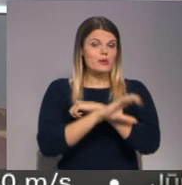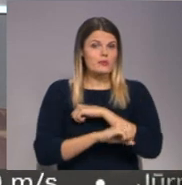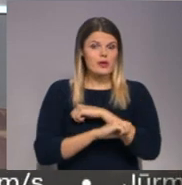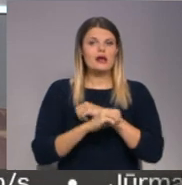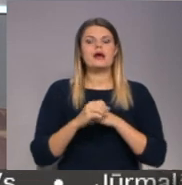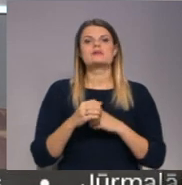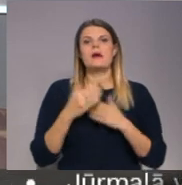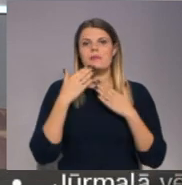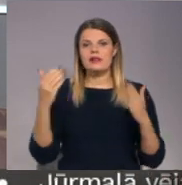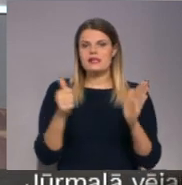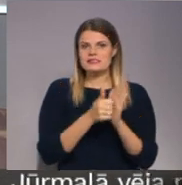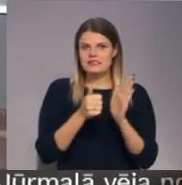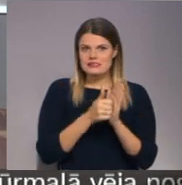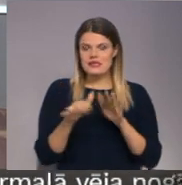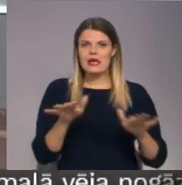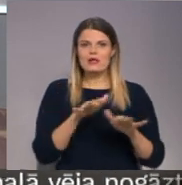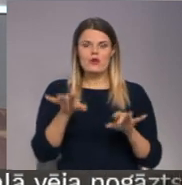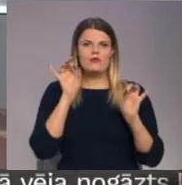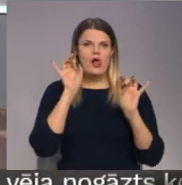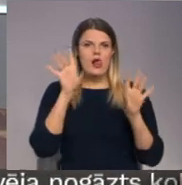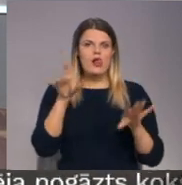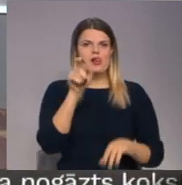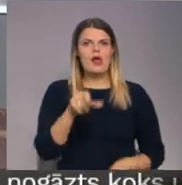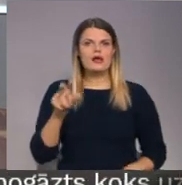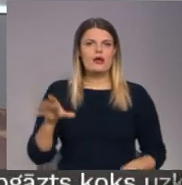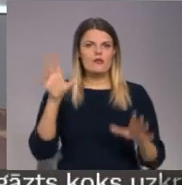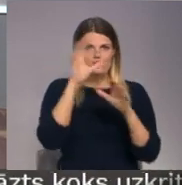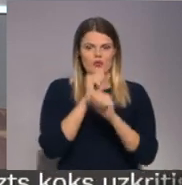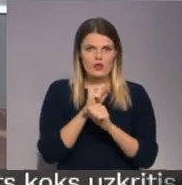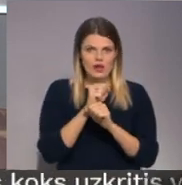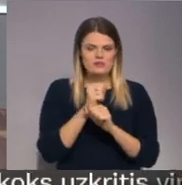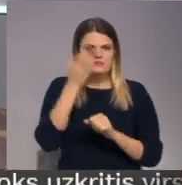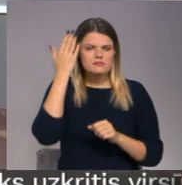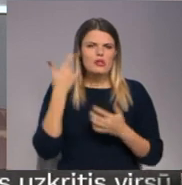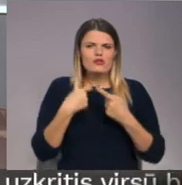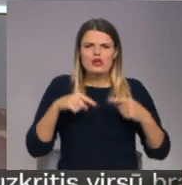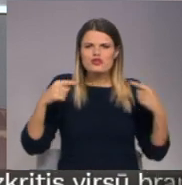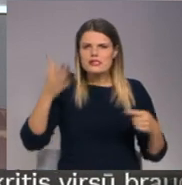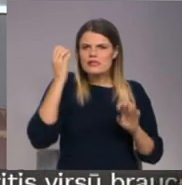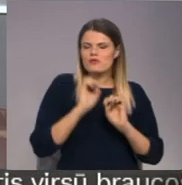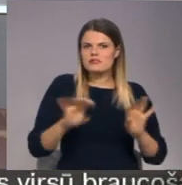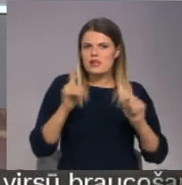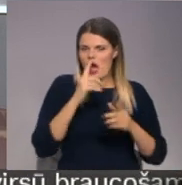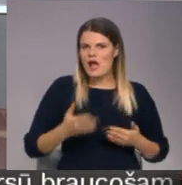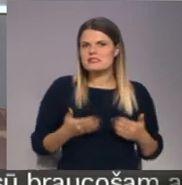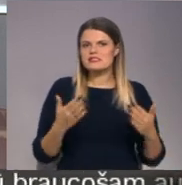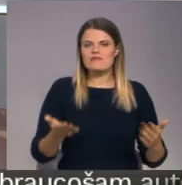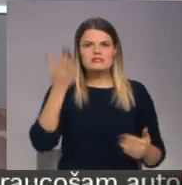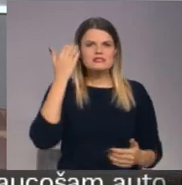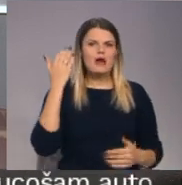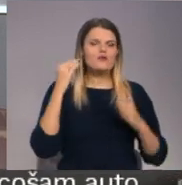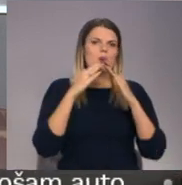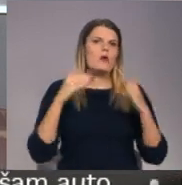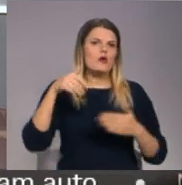oktobra pēdējā sestdienā rīkot leģendu nakti. Tajā caur dažādiem nostāstiem atdzīvojas daudzu seno ēku vēsture.